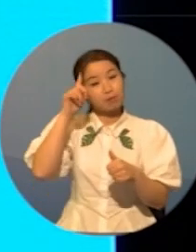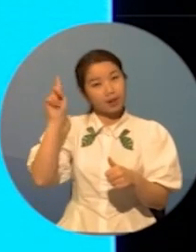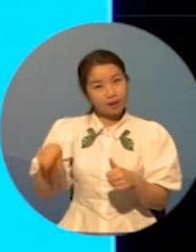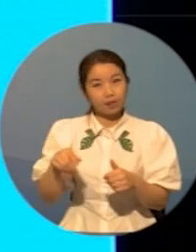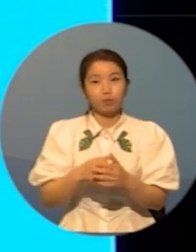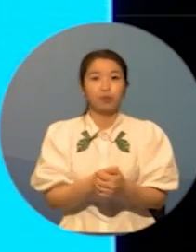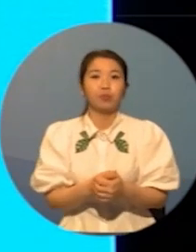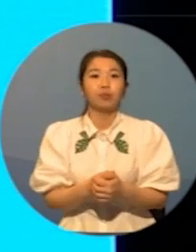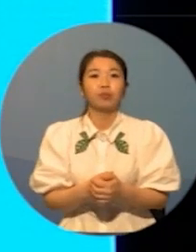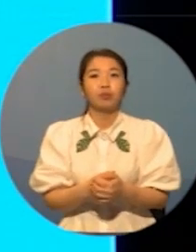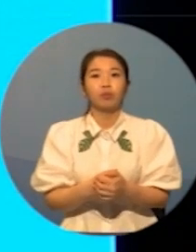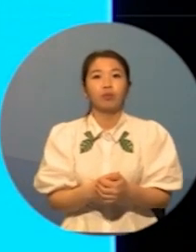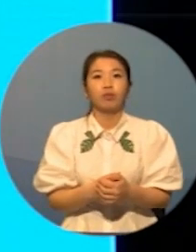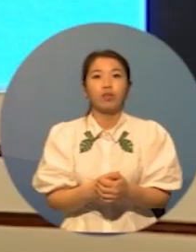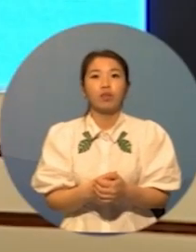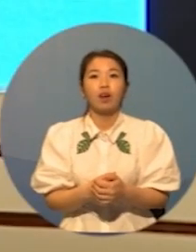білдіреді.